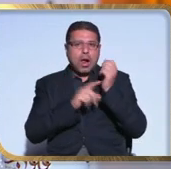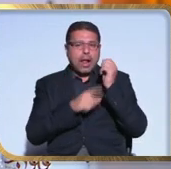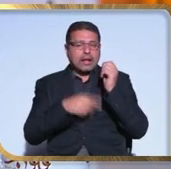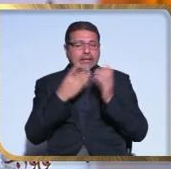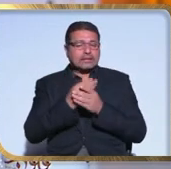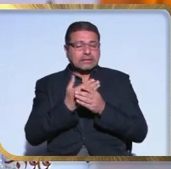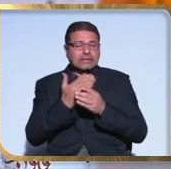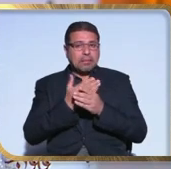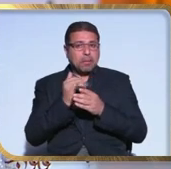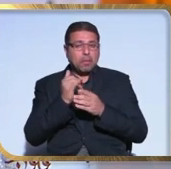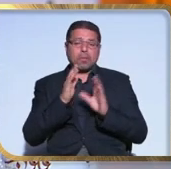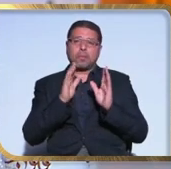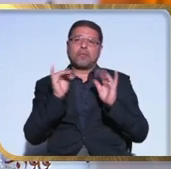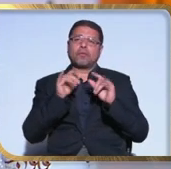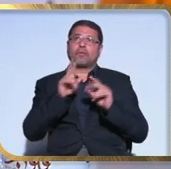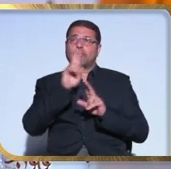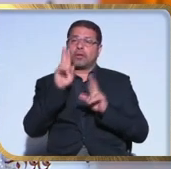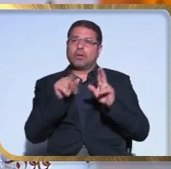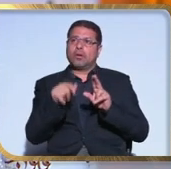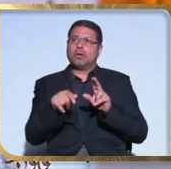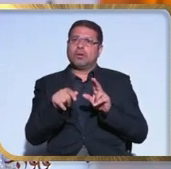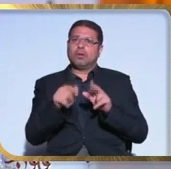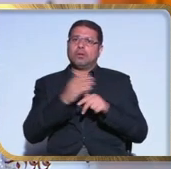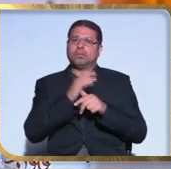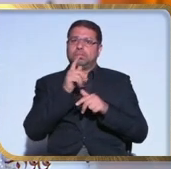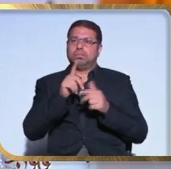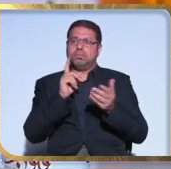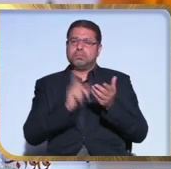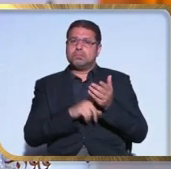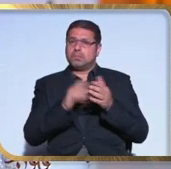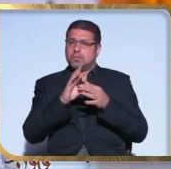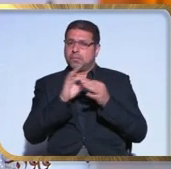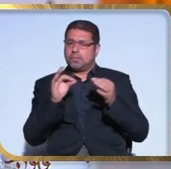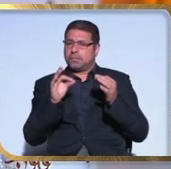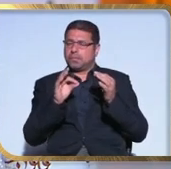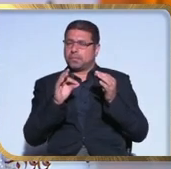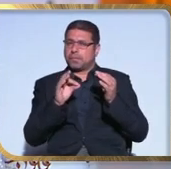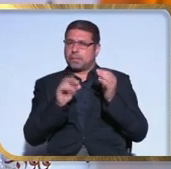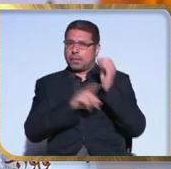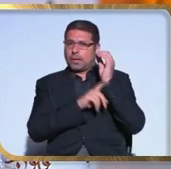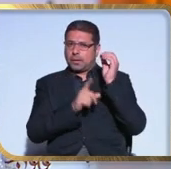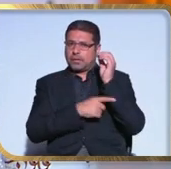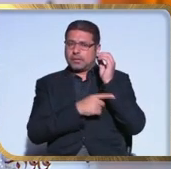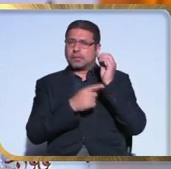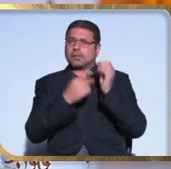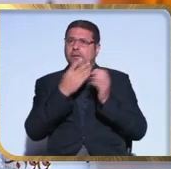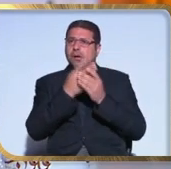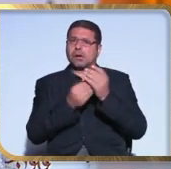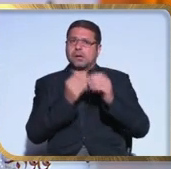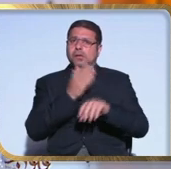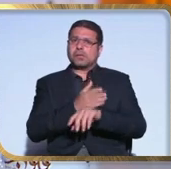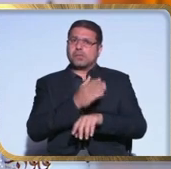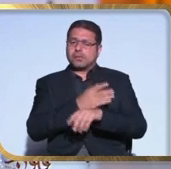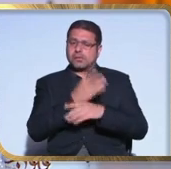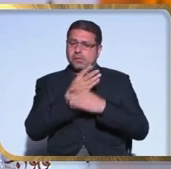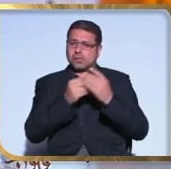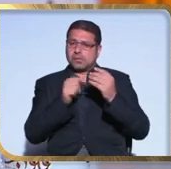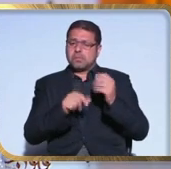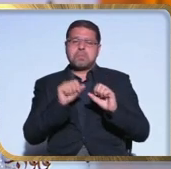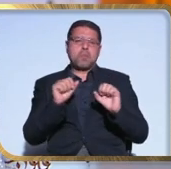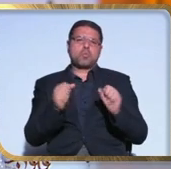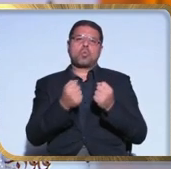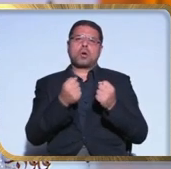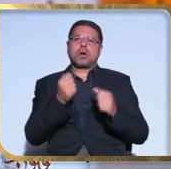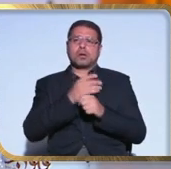ولكن ما عليه الفتوى انه مساله انزال الجنين ابتداء ابتداء انه هذا الامر ممنوع